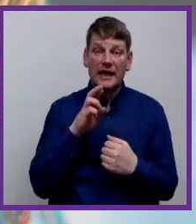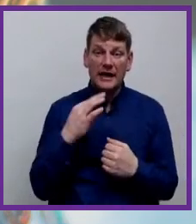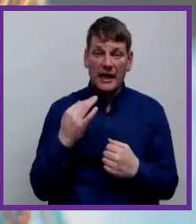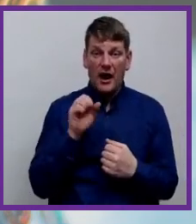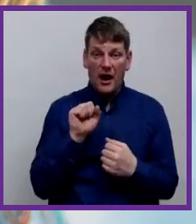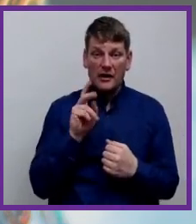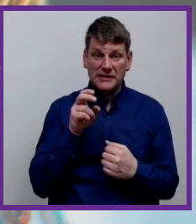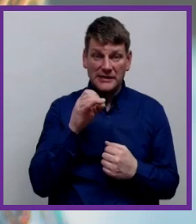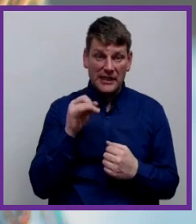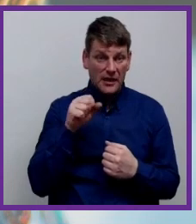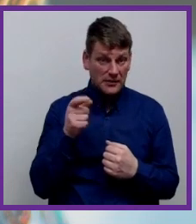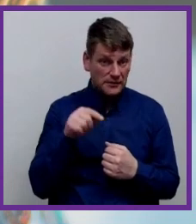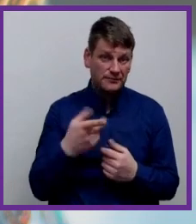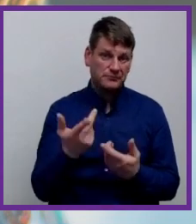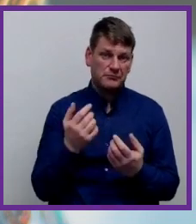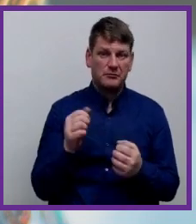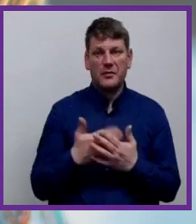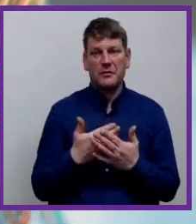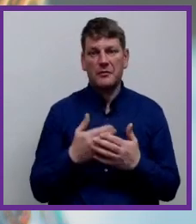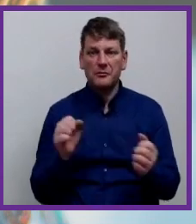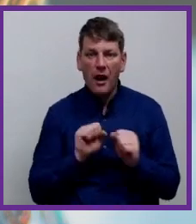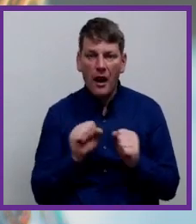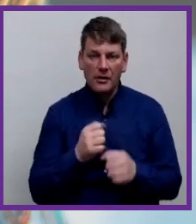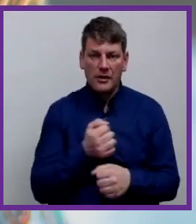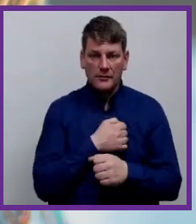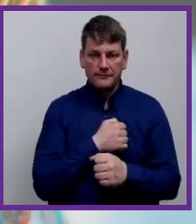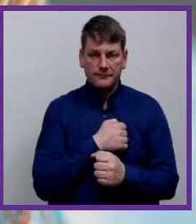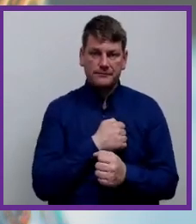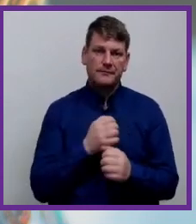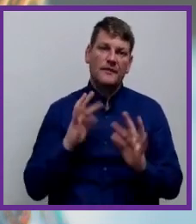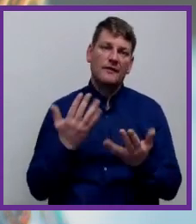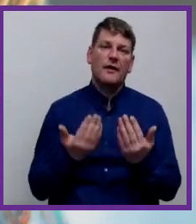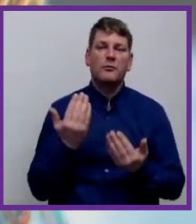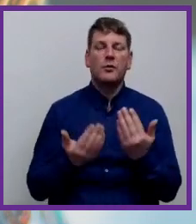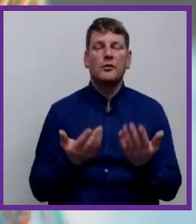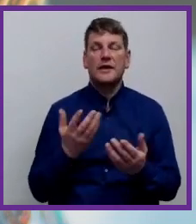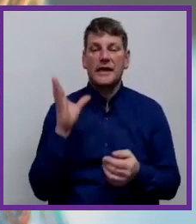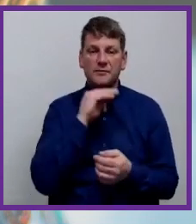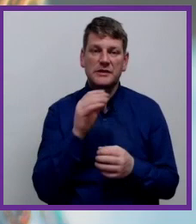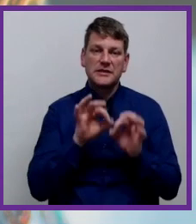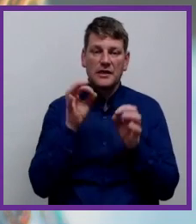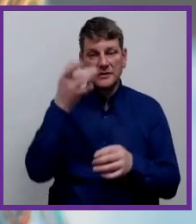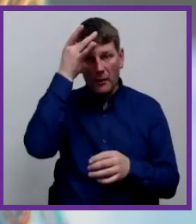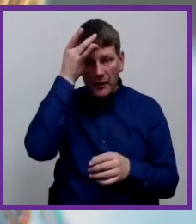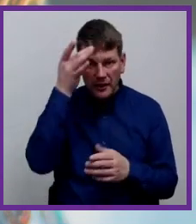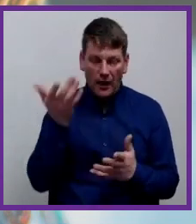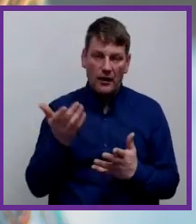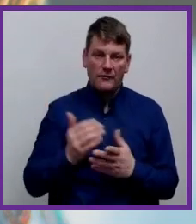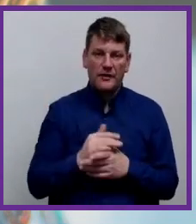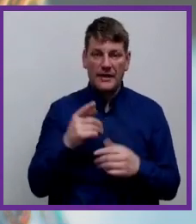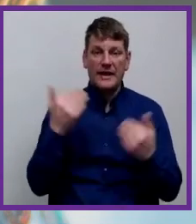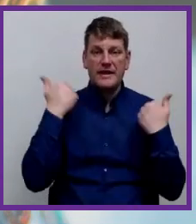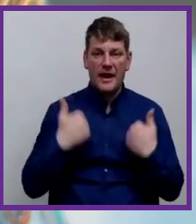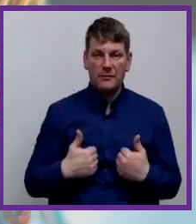ķermeniskas reakcijas, var pātrināti darboties sirds, varbūt iespējams sāk sāpēt galva, vai nu tātad